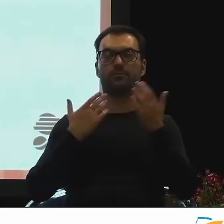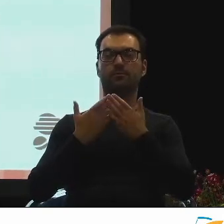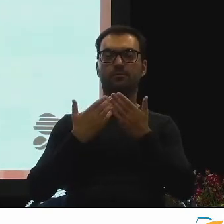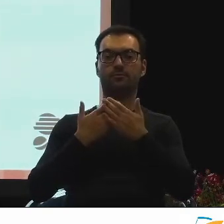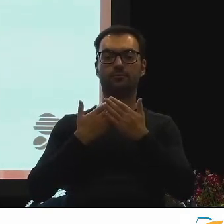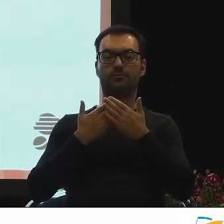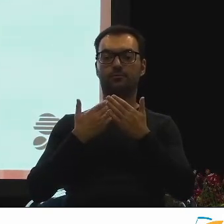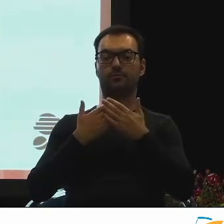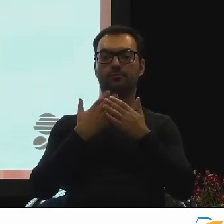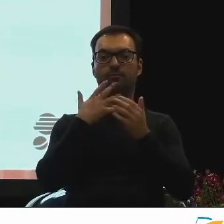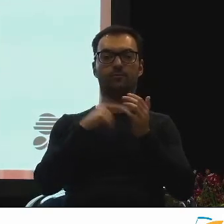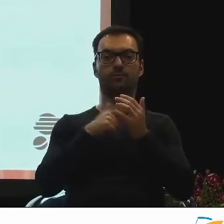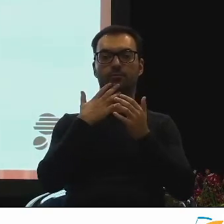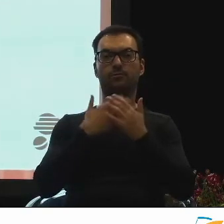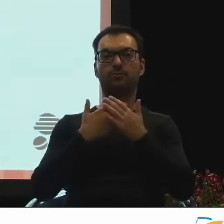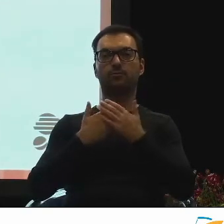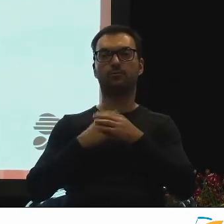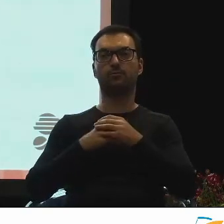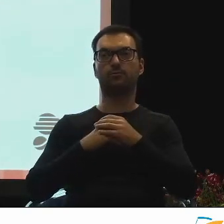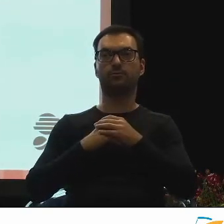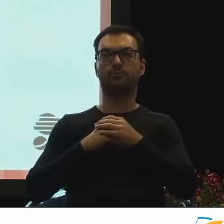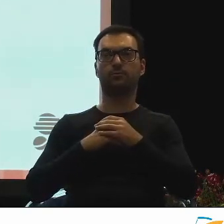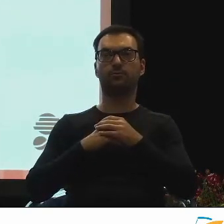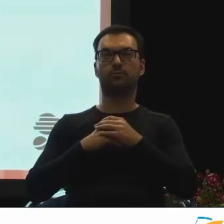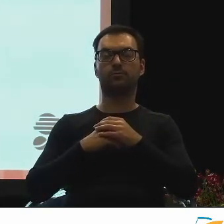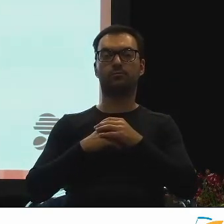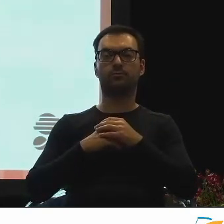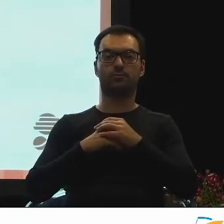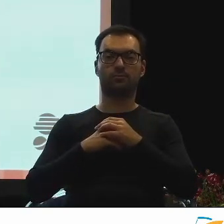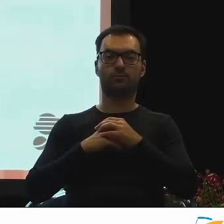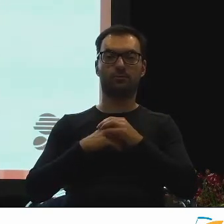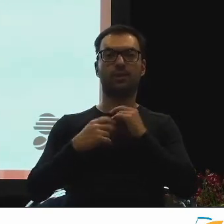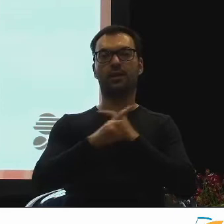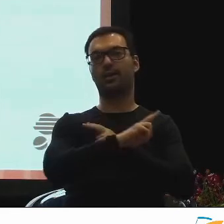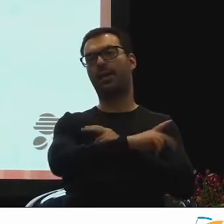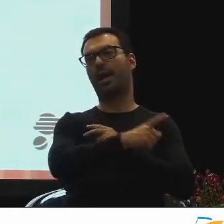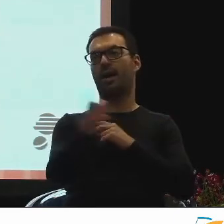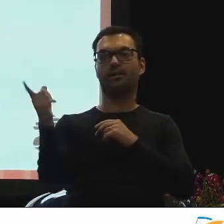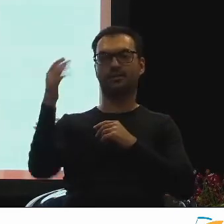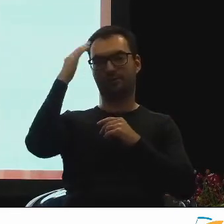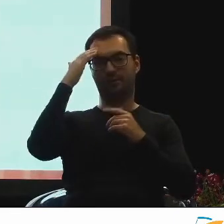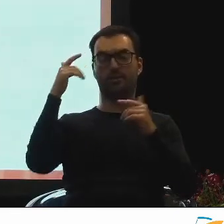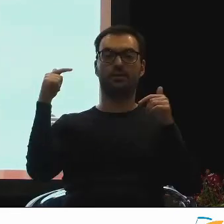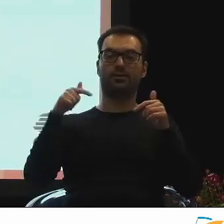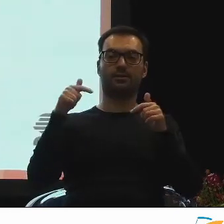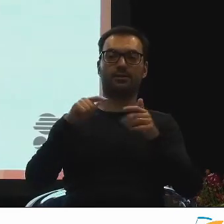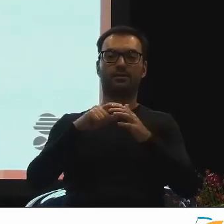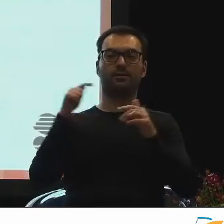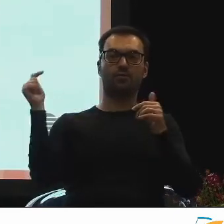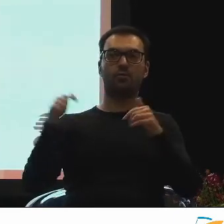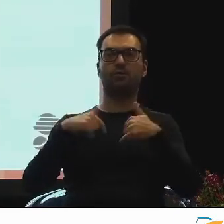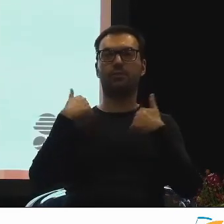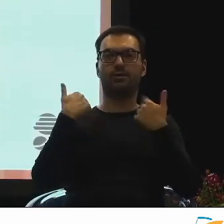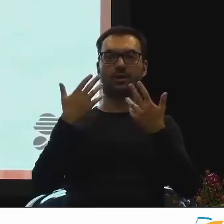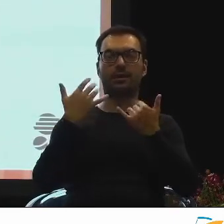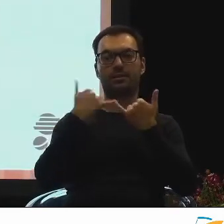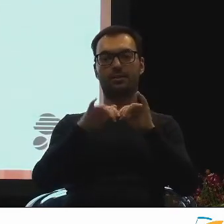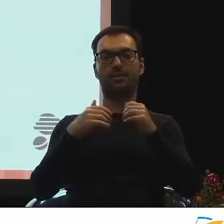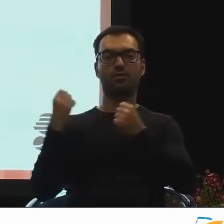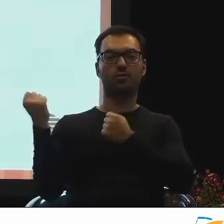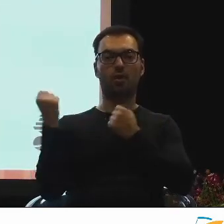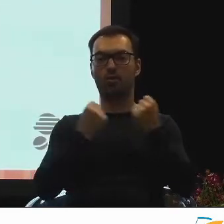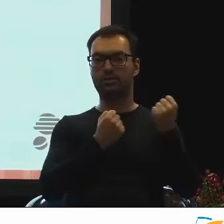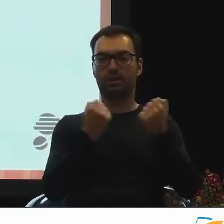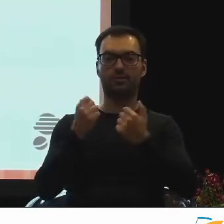dlaczego o tym mówię? Ja myślę, że dla każdego na tej sali jest oczywiste, prawda, że trzeba zapewnić inne